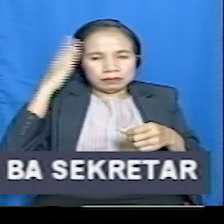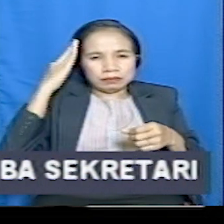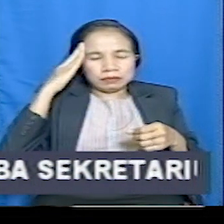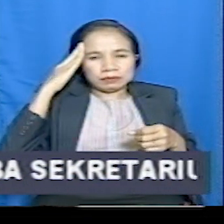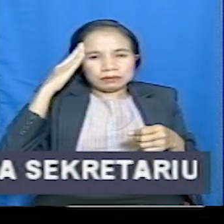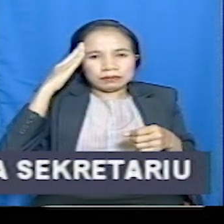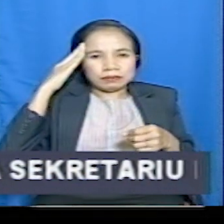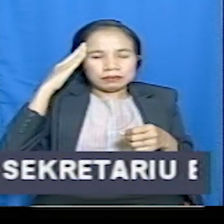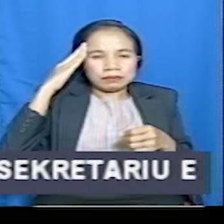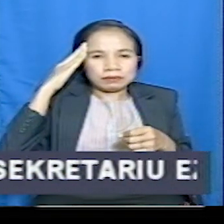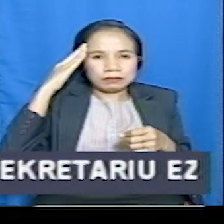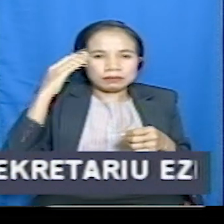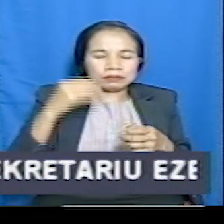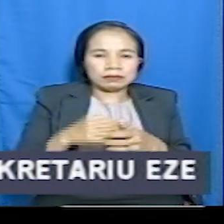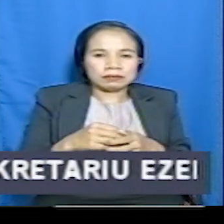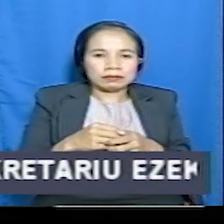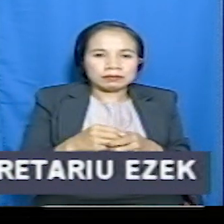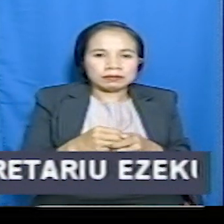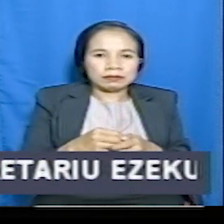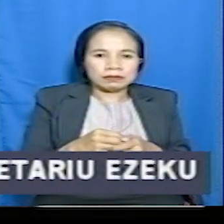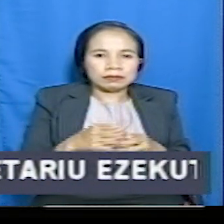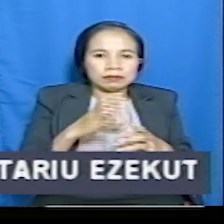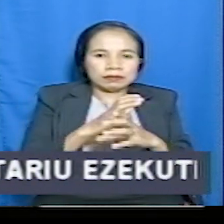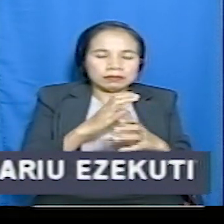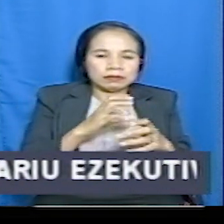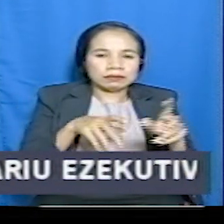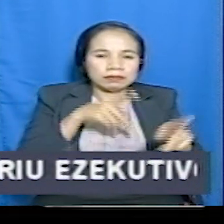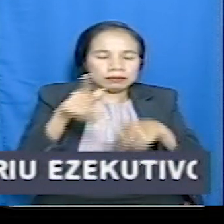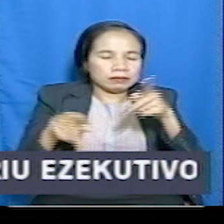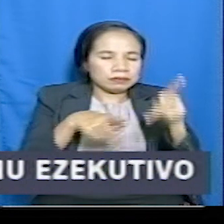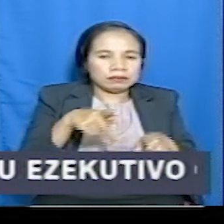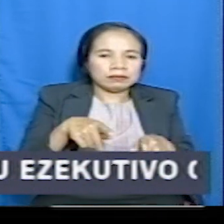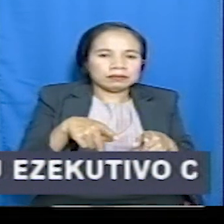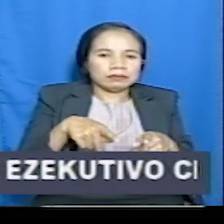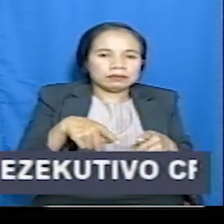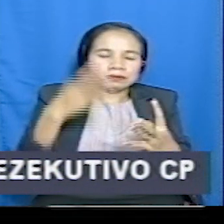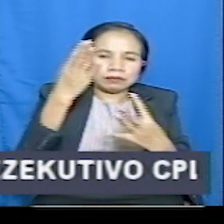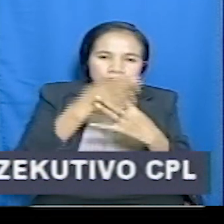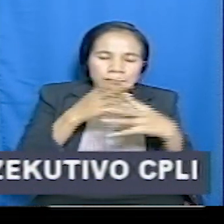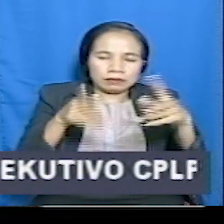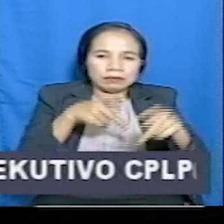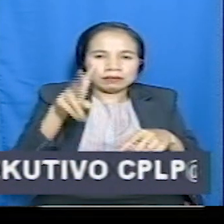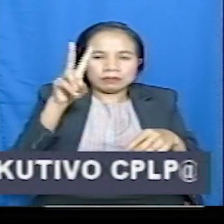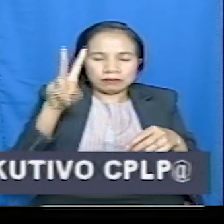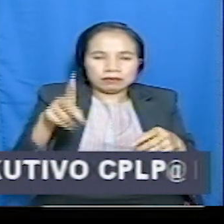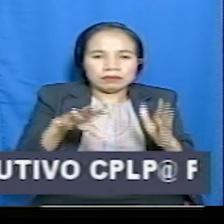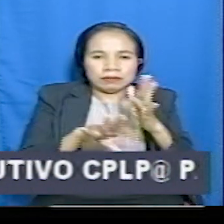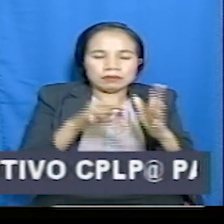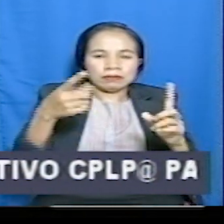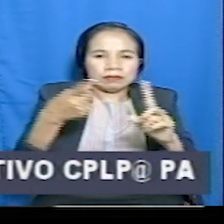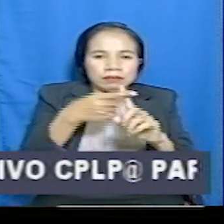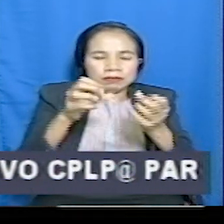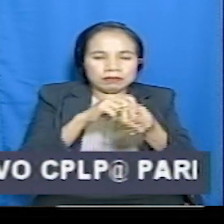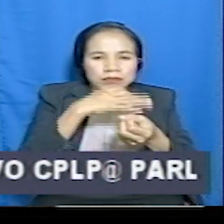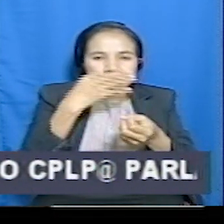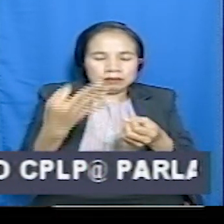ia daipa komunitas yang lain, tapi tanya si dalam air ruangan ini maka tetap positif ini ia